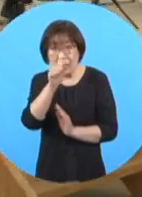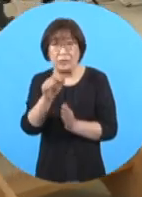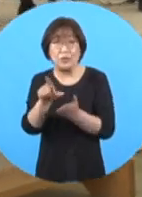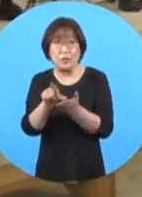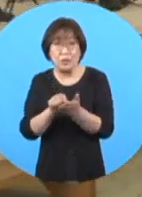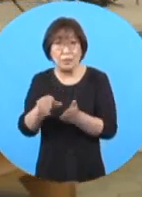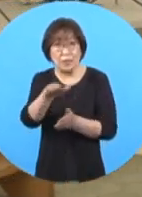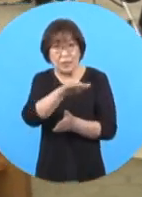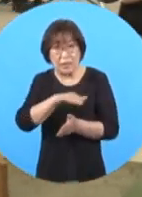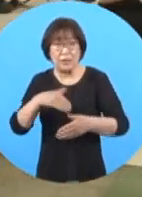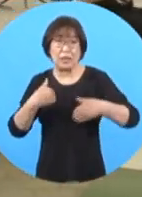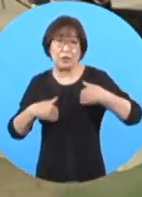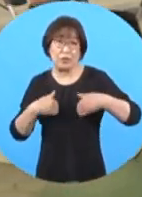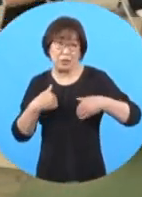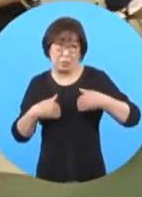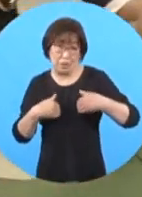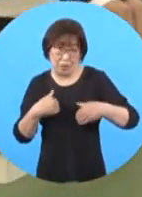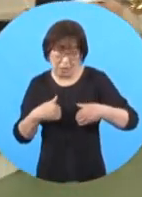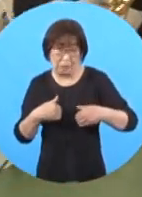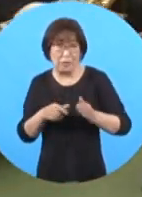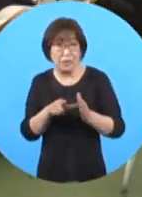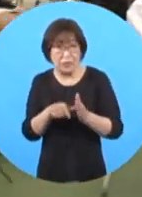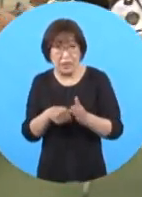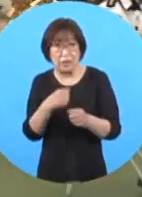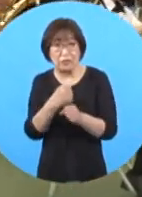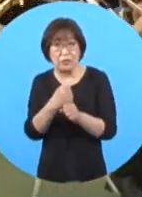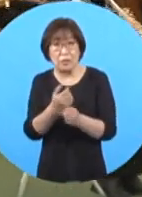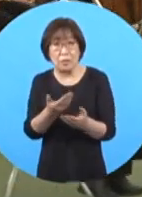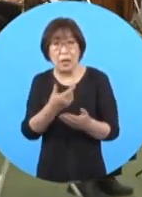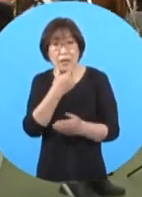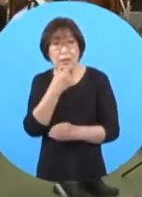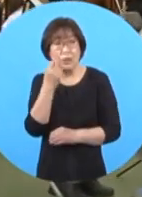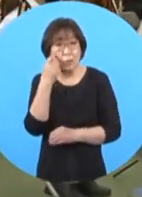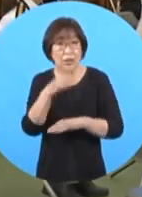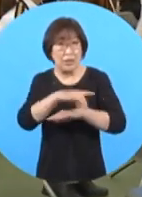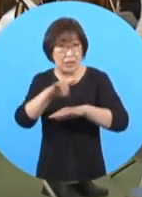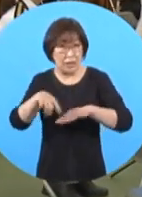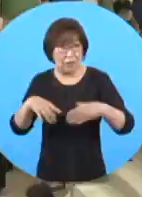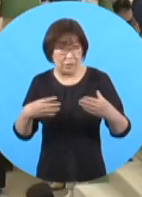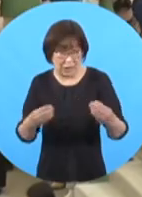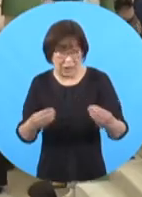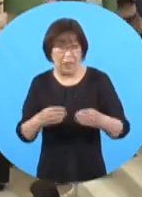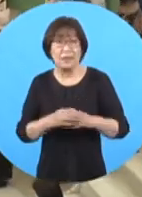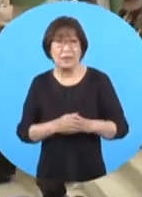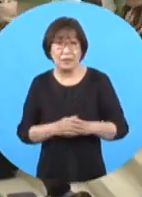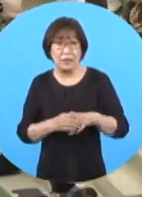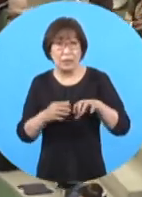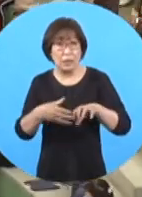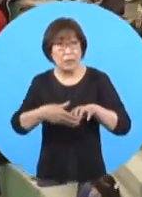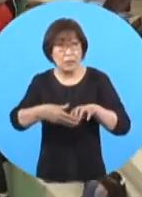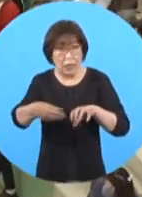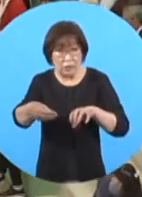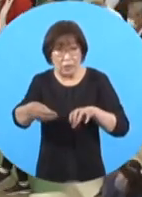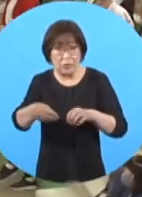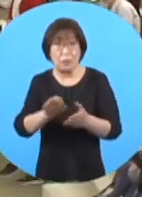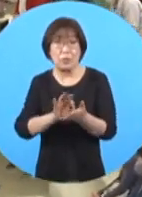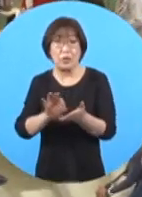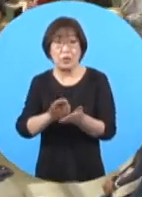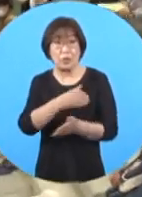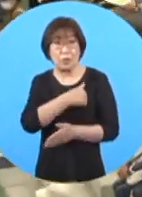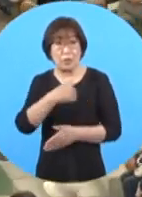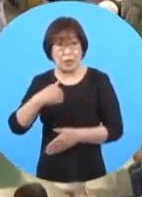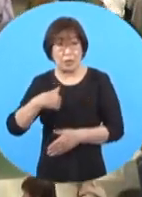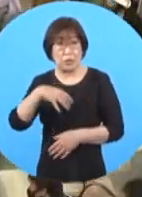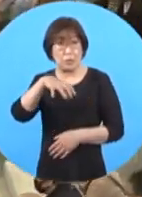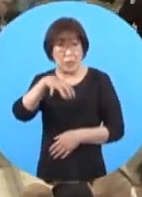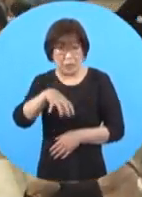でいただけるひとときを思っていただきたいと思って企画した次第ですもちろん下士官としてご利用いただけるスペースで